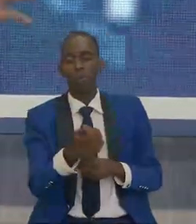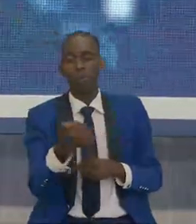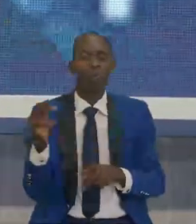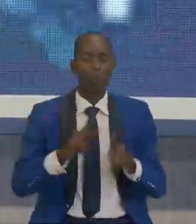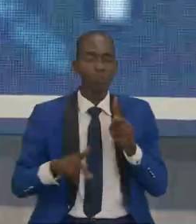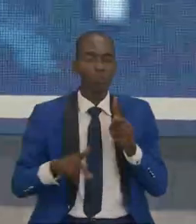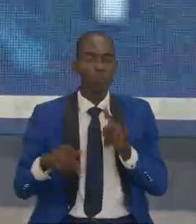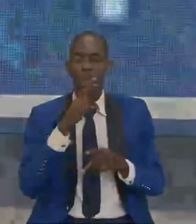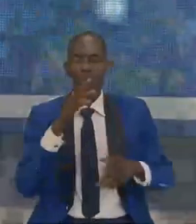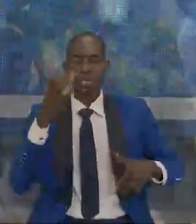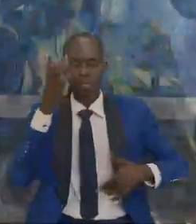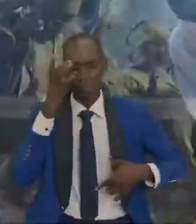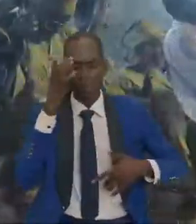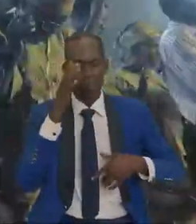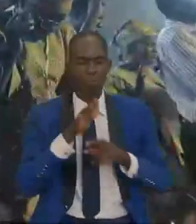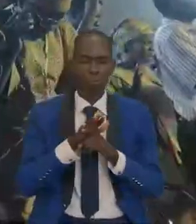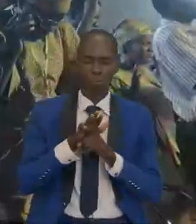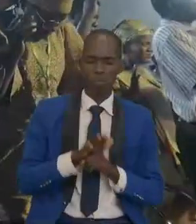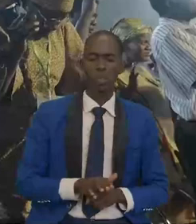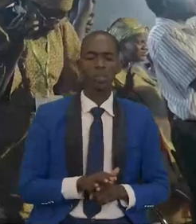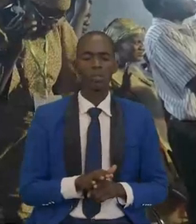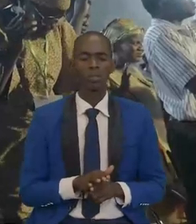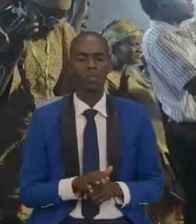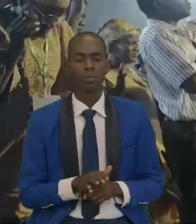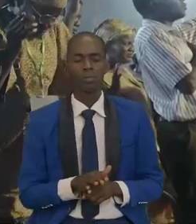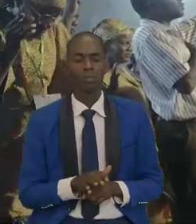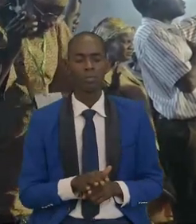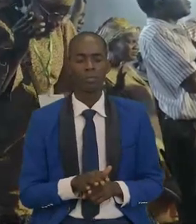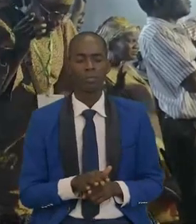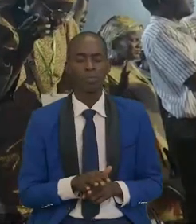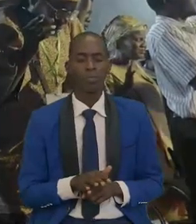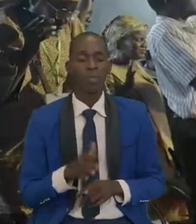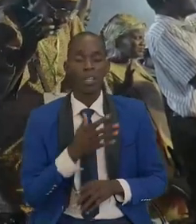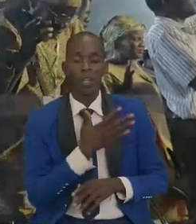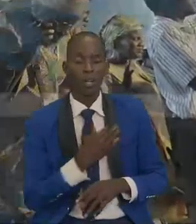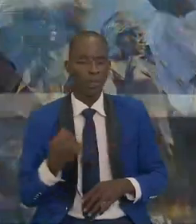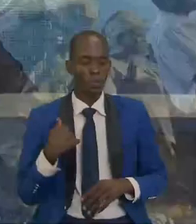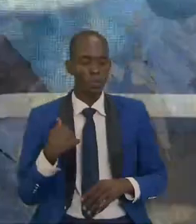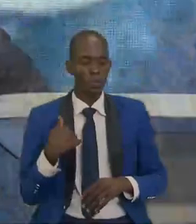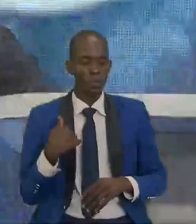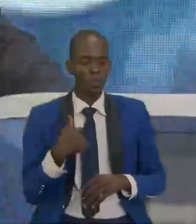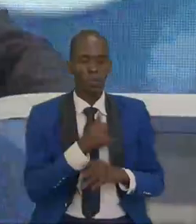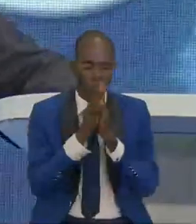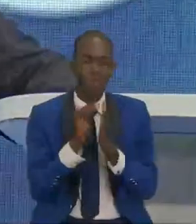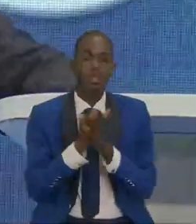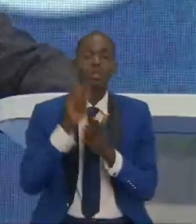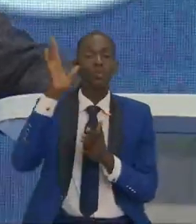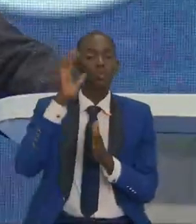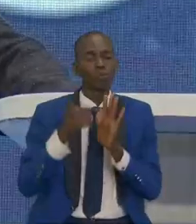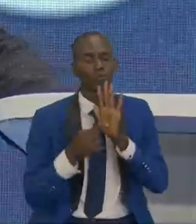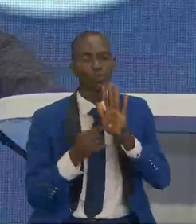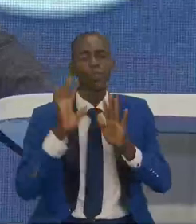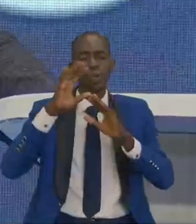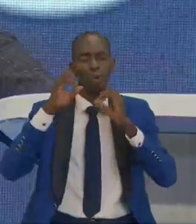toi en faveur de tout le monde, malade, opprimé et